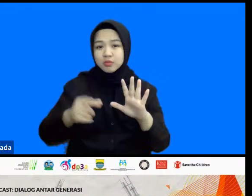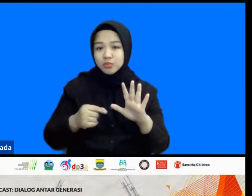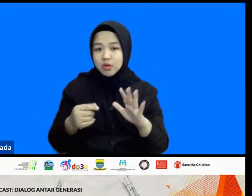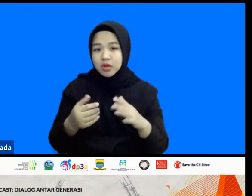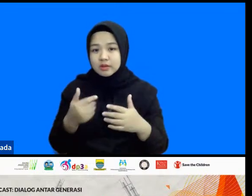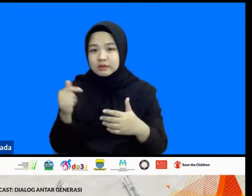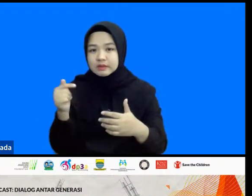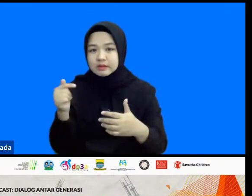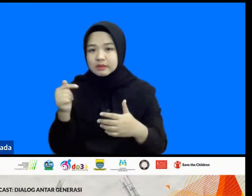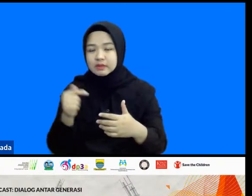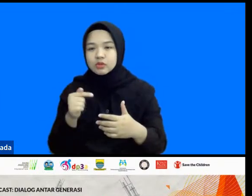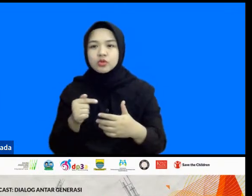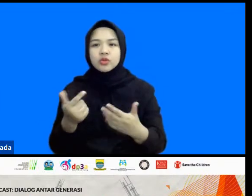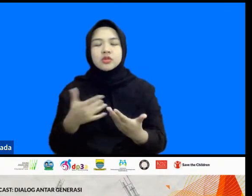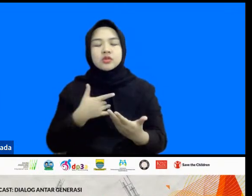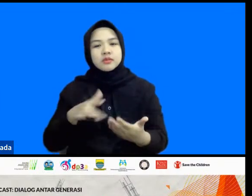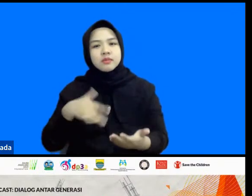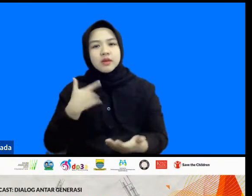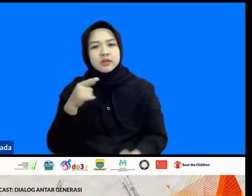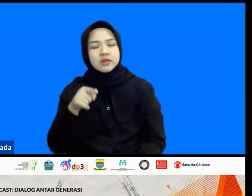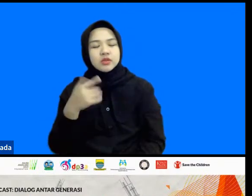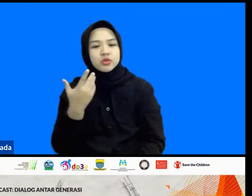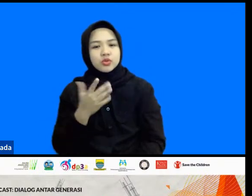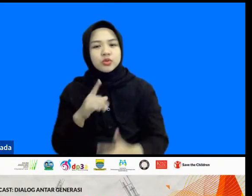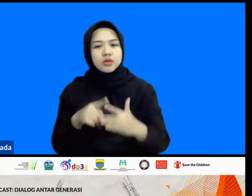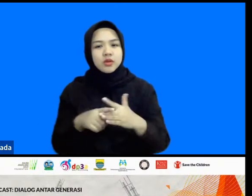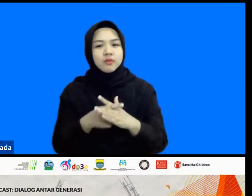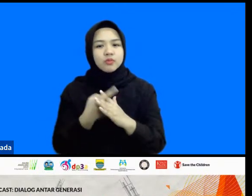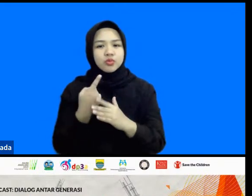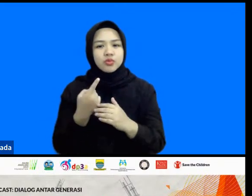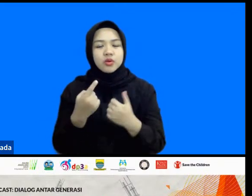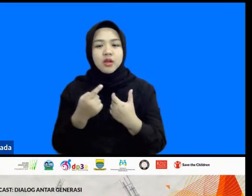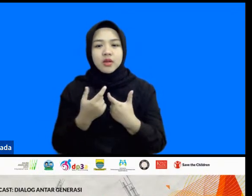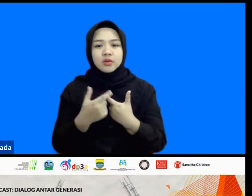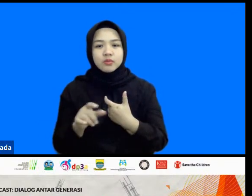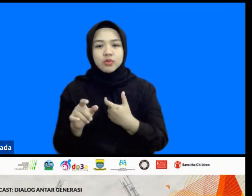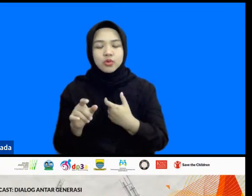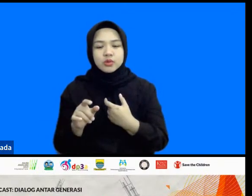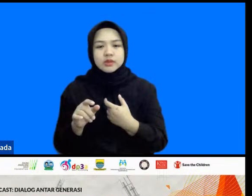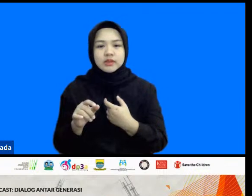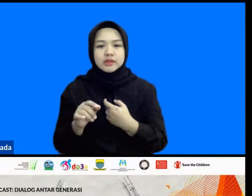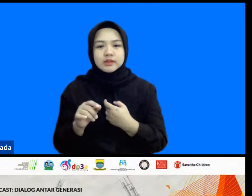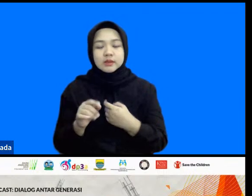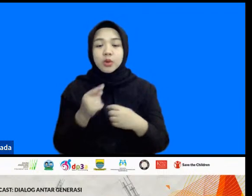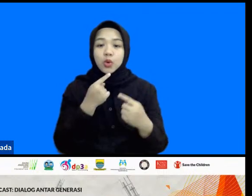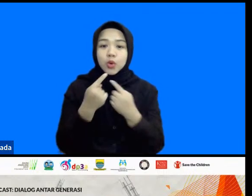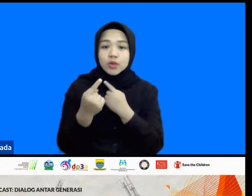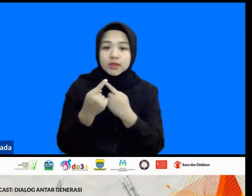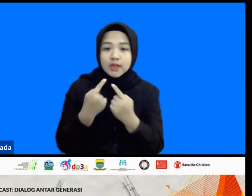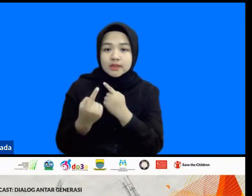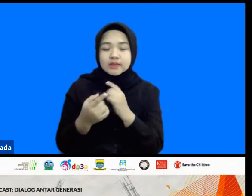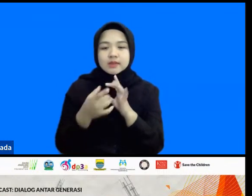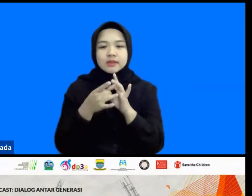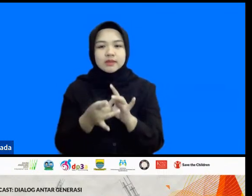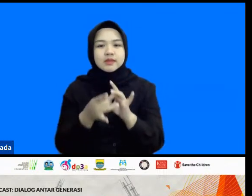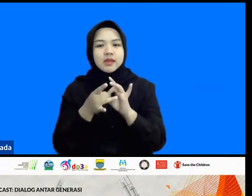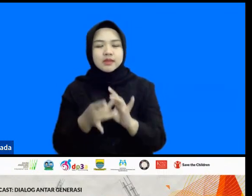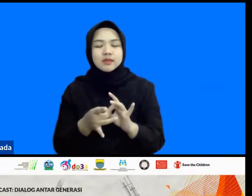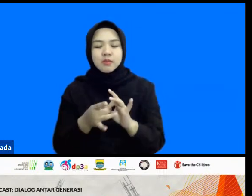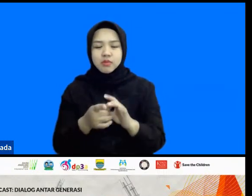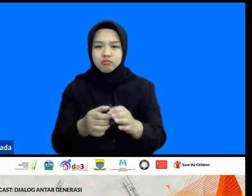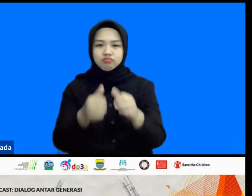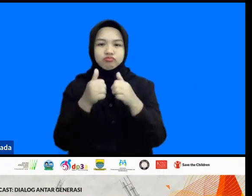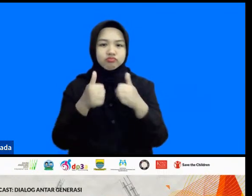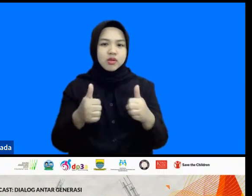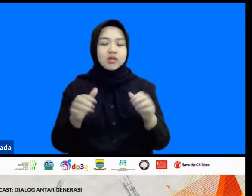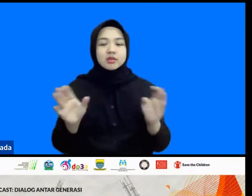8 bulan itu Bunda rasa ini sudah mulai proses yang apa tadi ya, mulai koordinasi dan kerjasama yang sangat baik ini